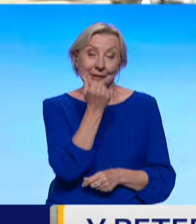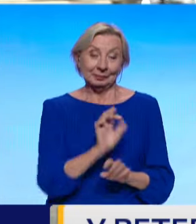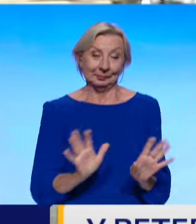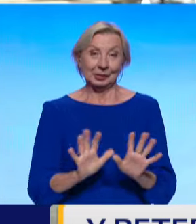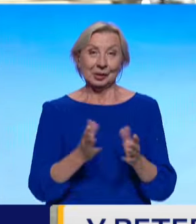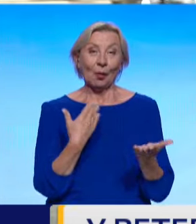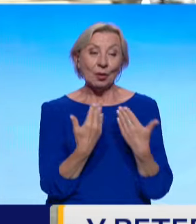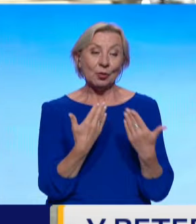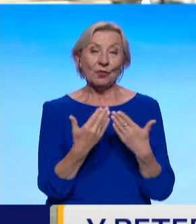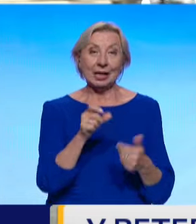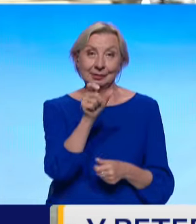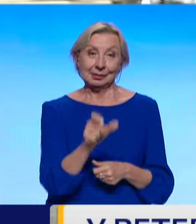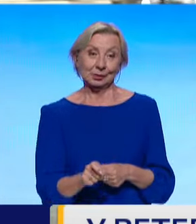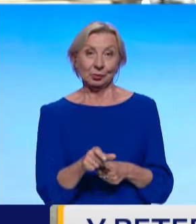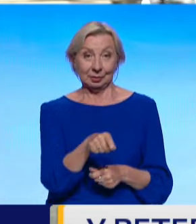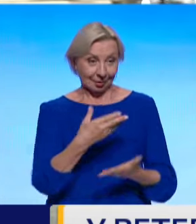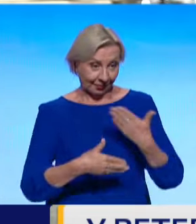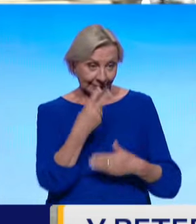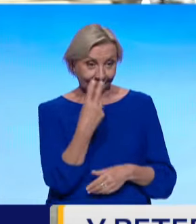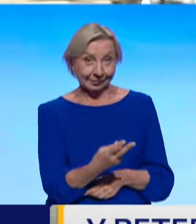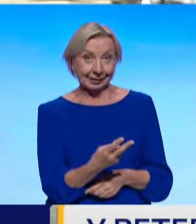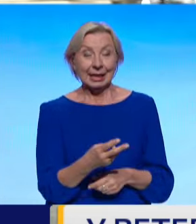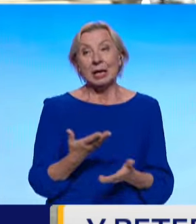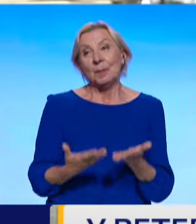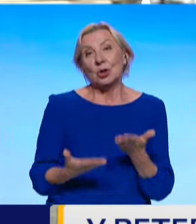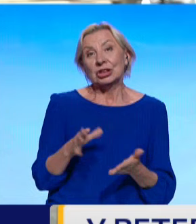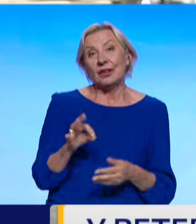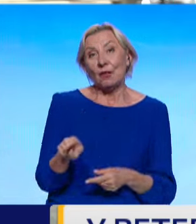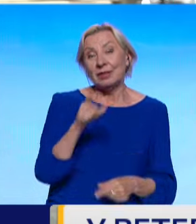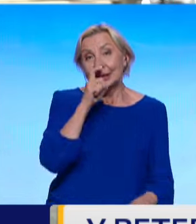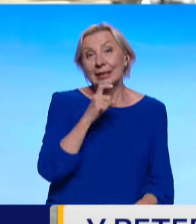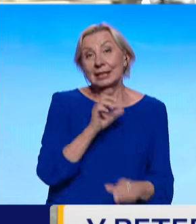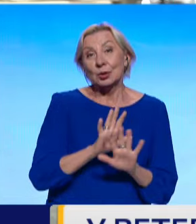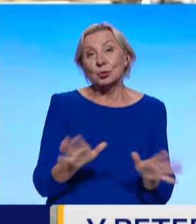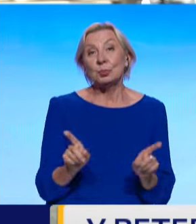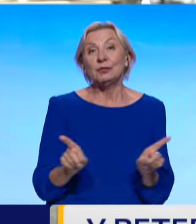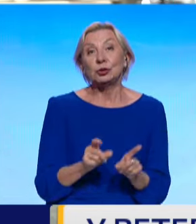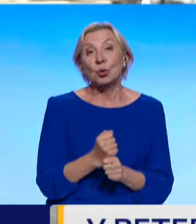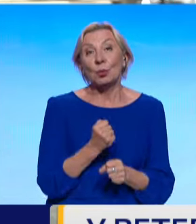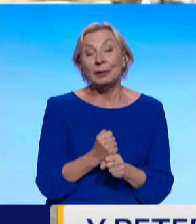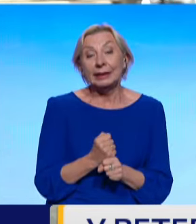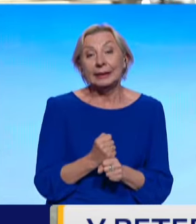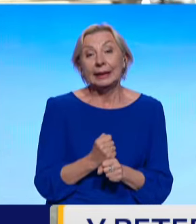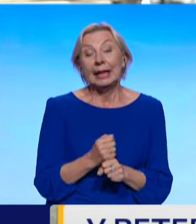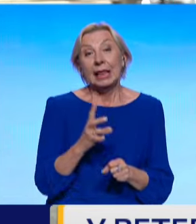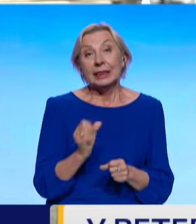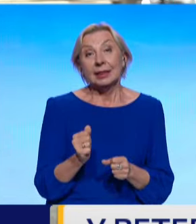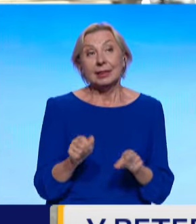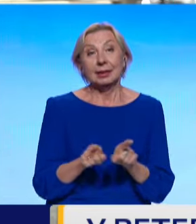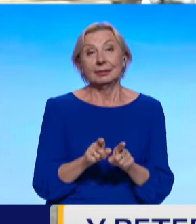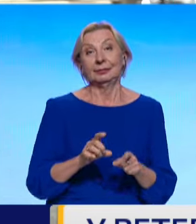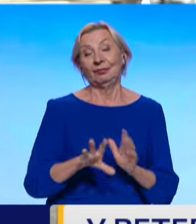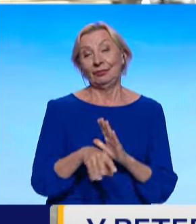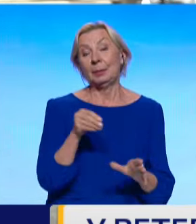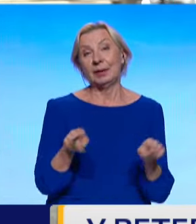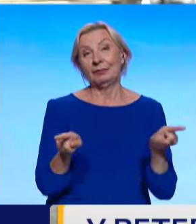людиною, яка має певні вади або інвалідність. Можливо, він не зрозумів, що робити, і на фоні такого стресової реакції він